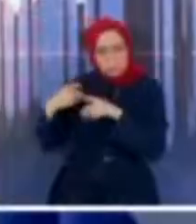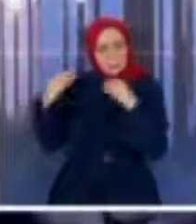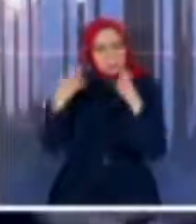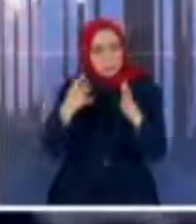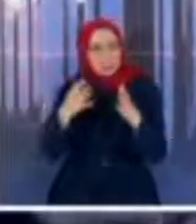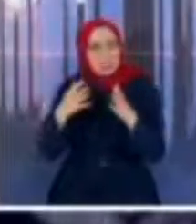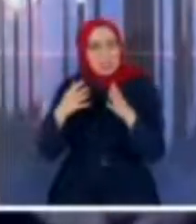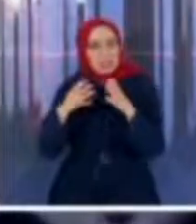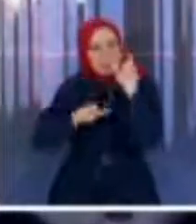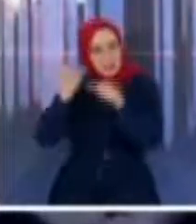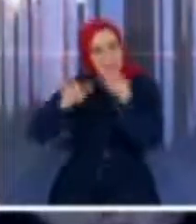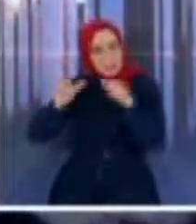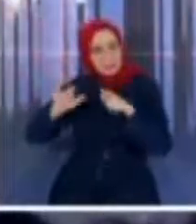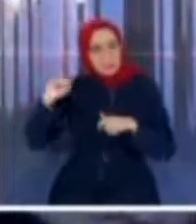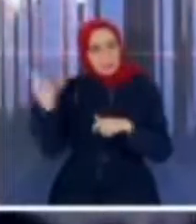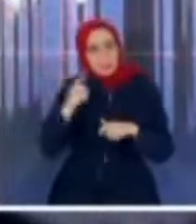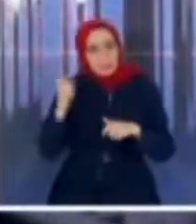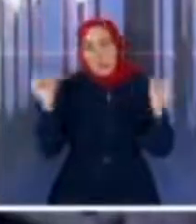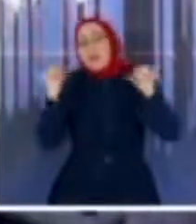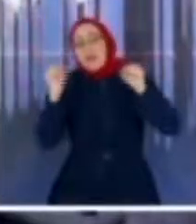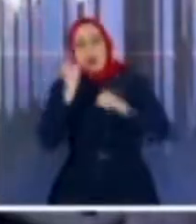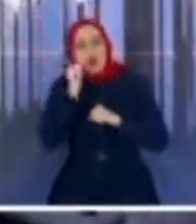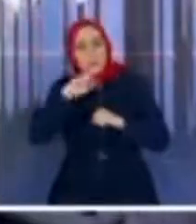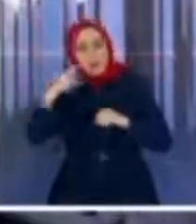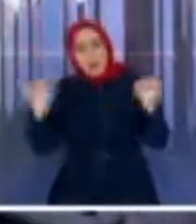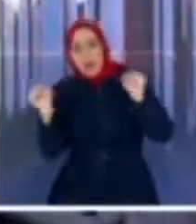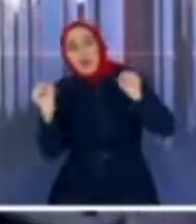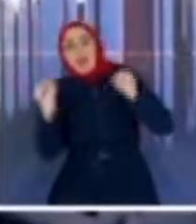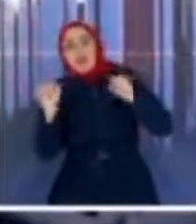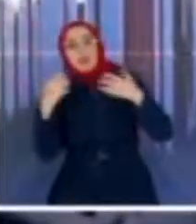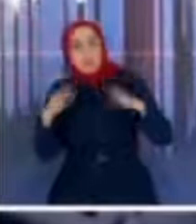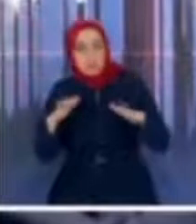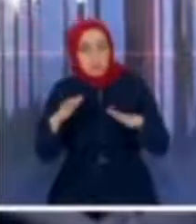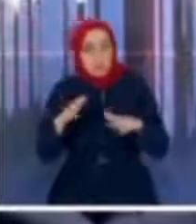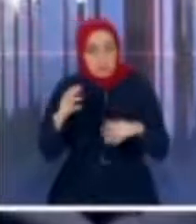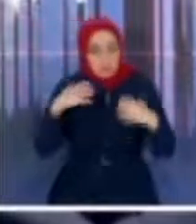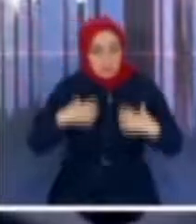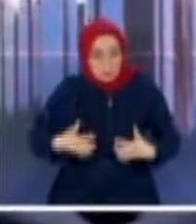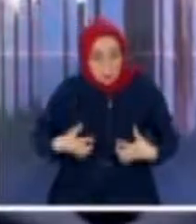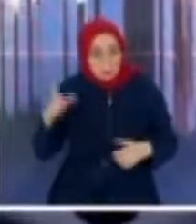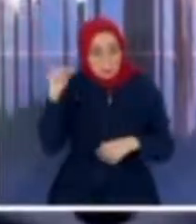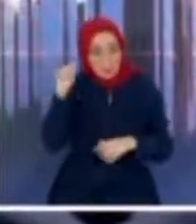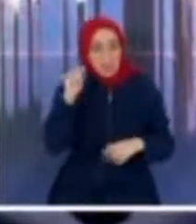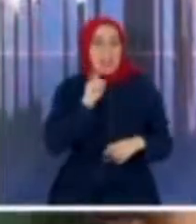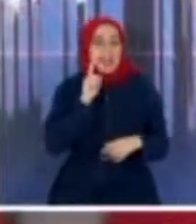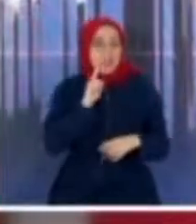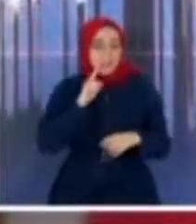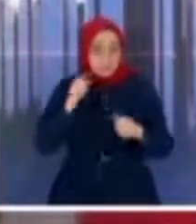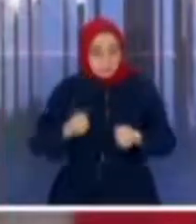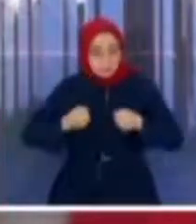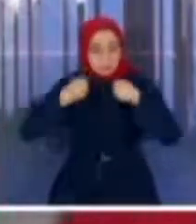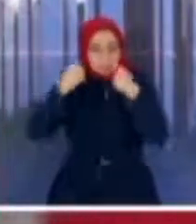مثلونا ديسين مثلا متاع صرع، ومن بعد كان فما عضو من الهلال الأحمر التونسي هو اللي